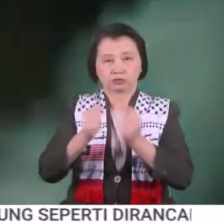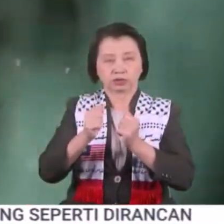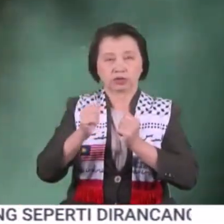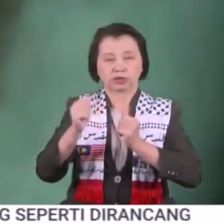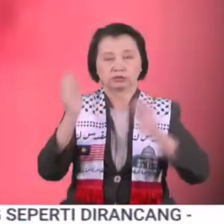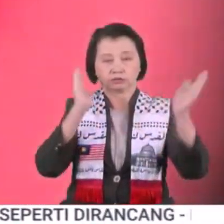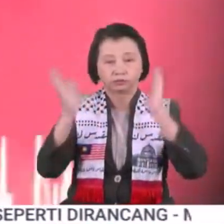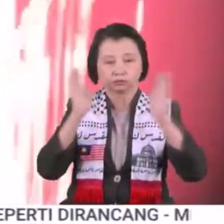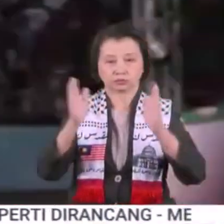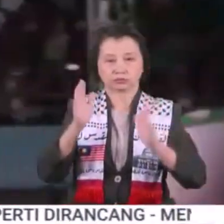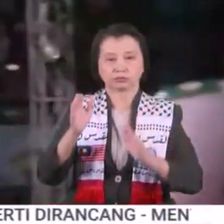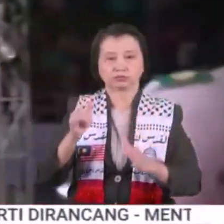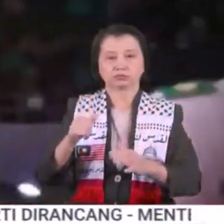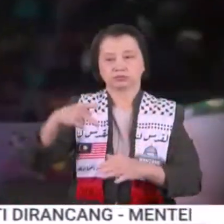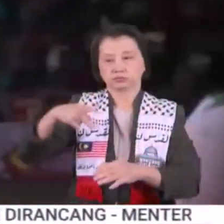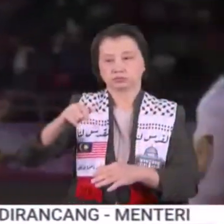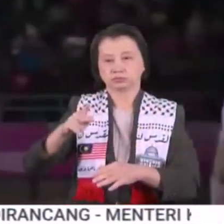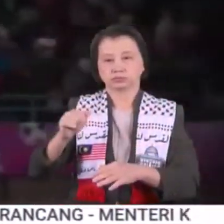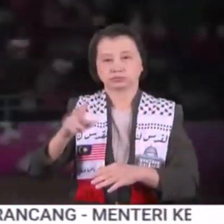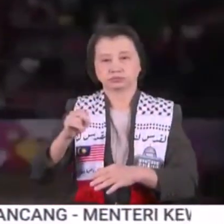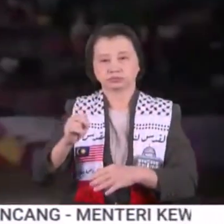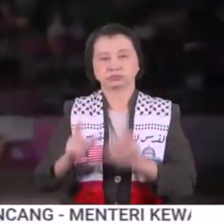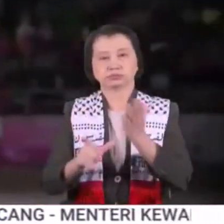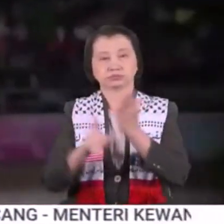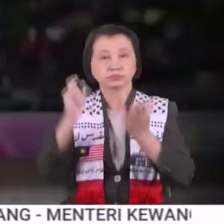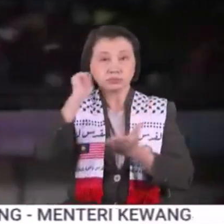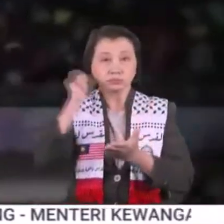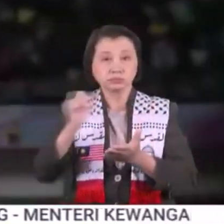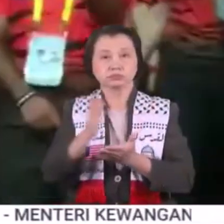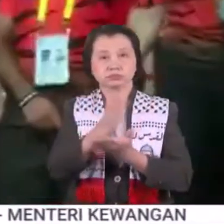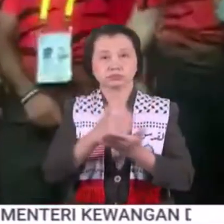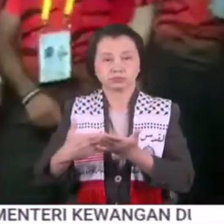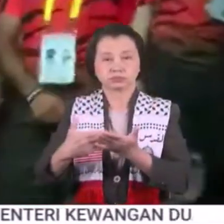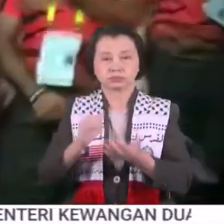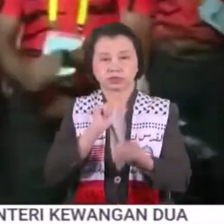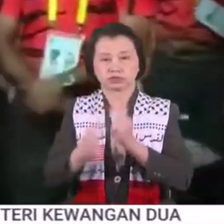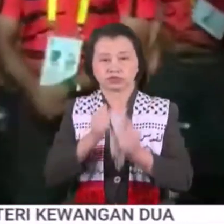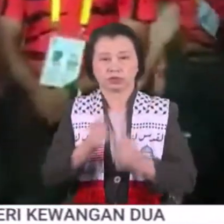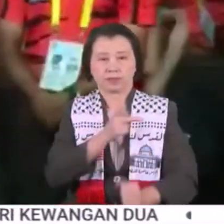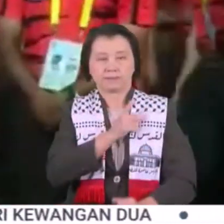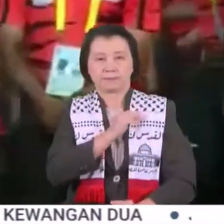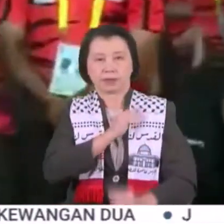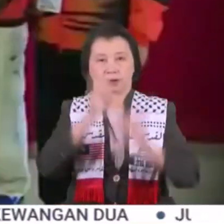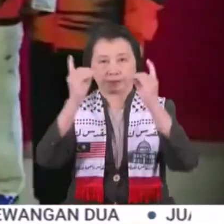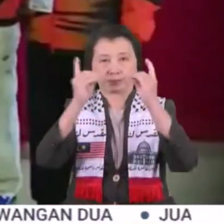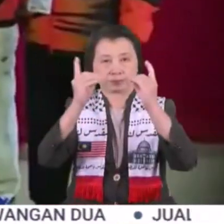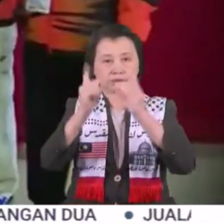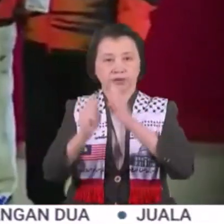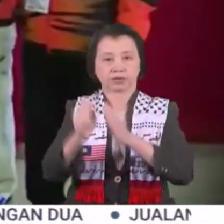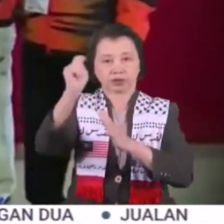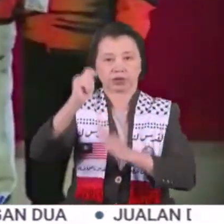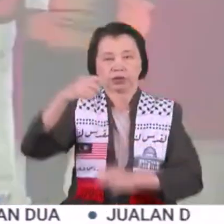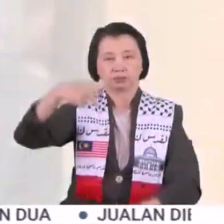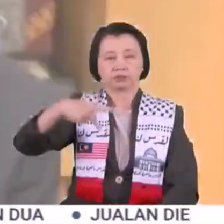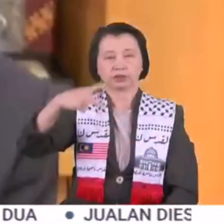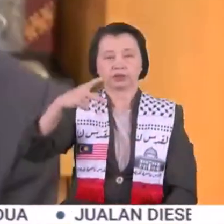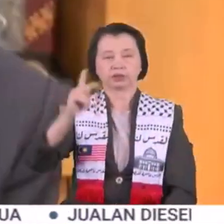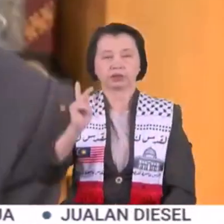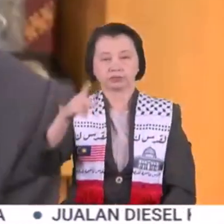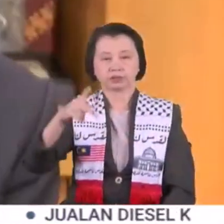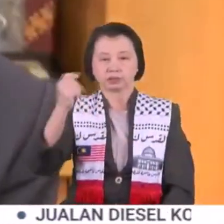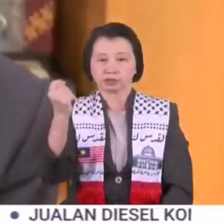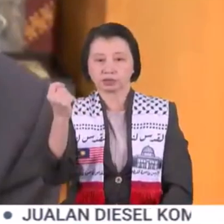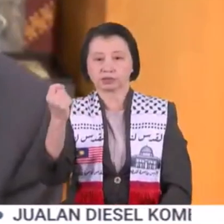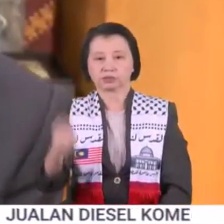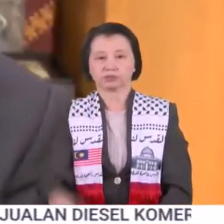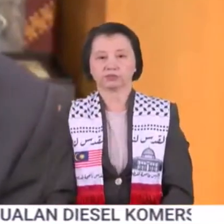Datuk Dr. Pekan Ramli yang juga Timbalan Setiausaha bahagian Seksyen Sukan Kementerian Pendidikan Tinggi KPT. Kita dapat